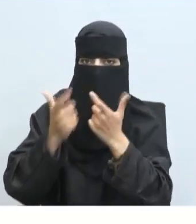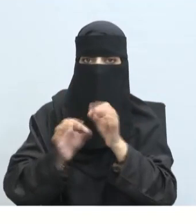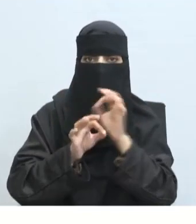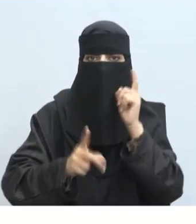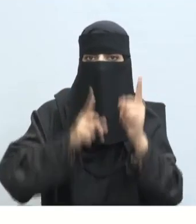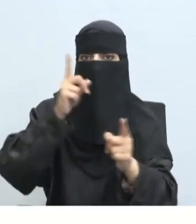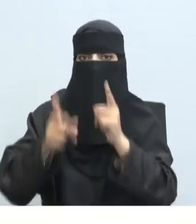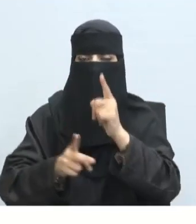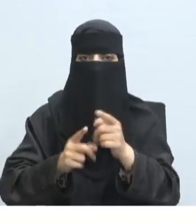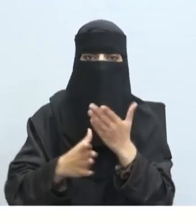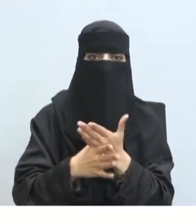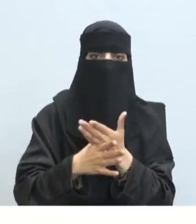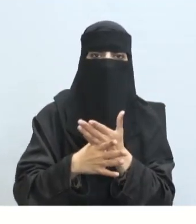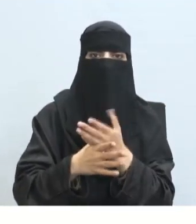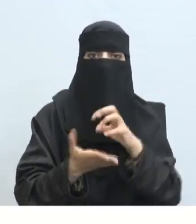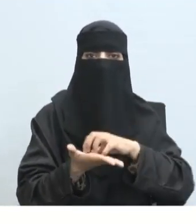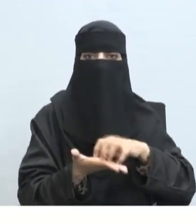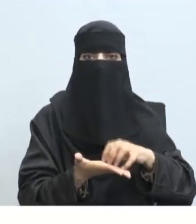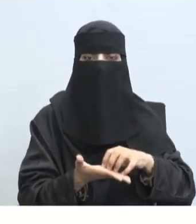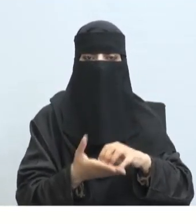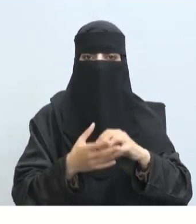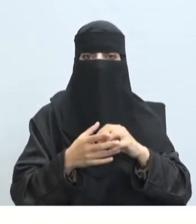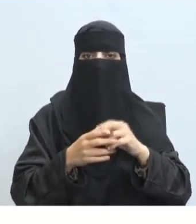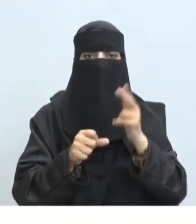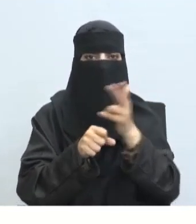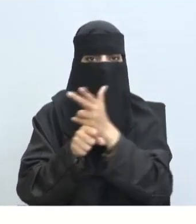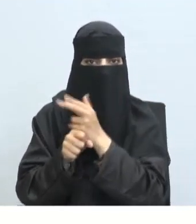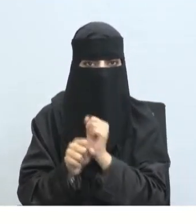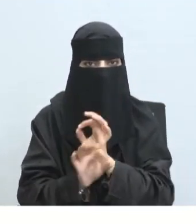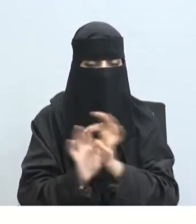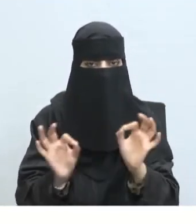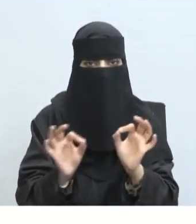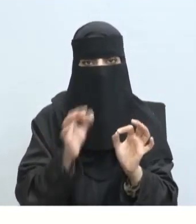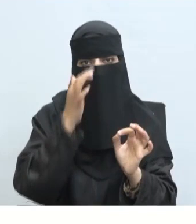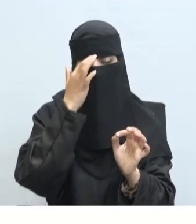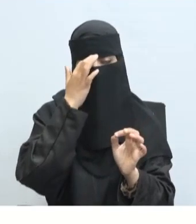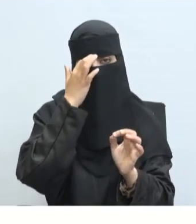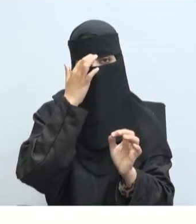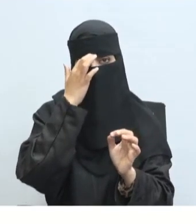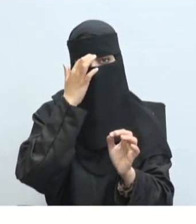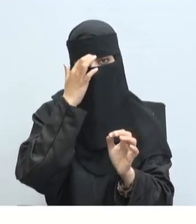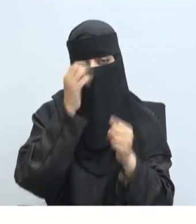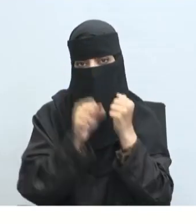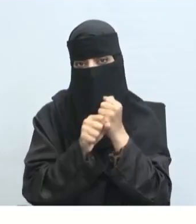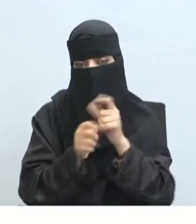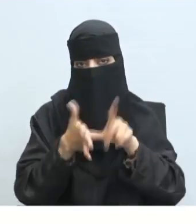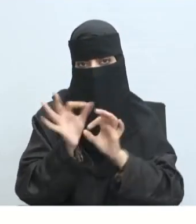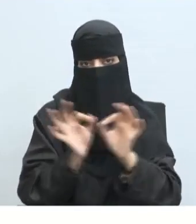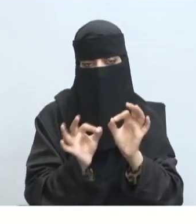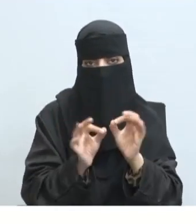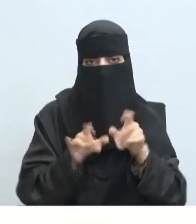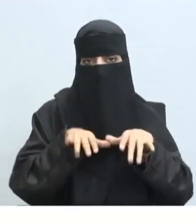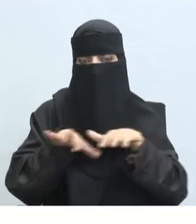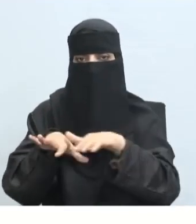نتحكم بالاضاءه نتحكم بالكاميرات نتحكم با ايضا عمليه تنظيم الحضور